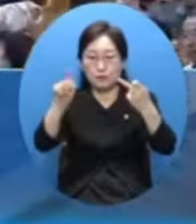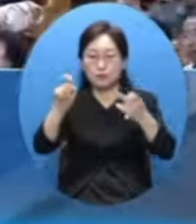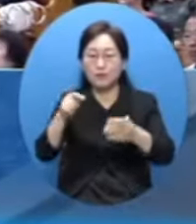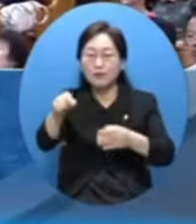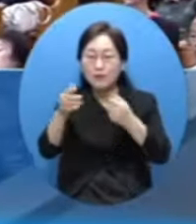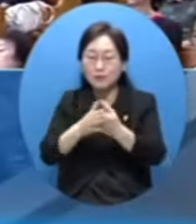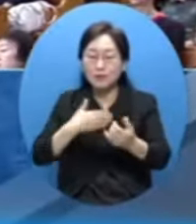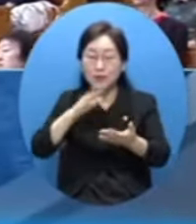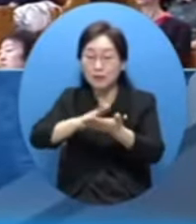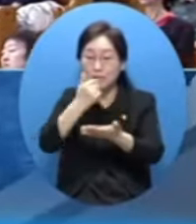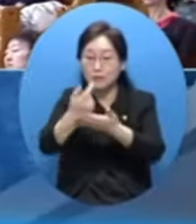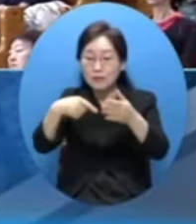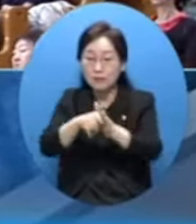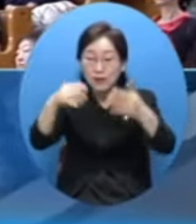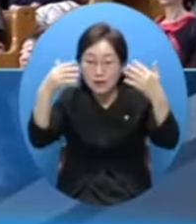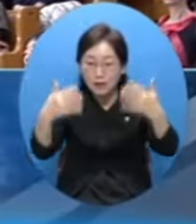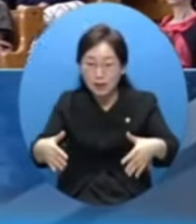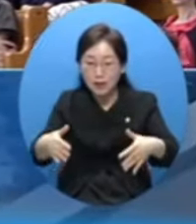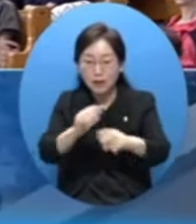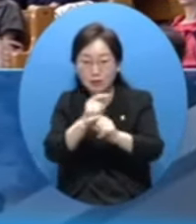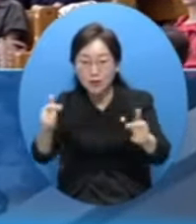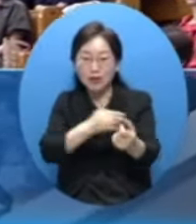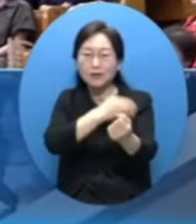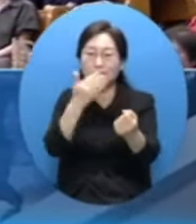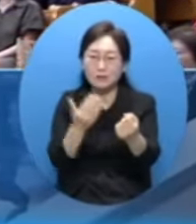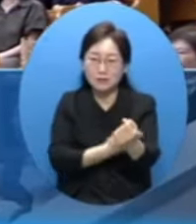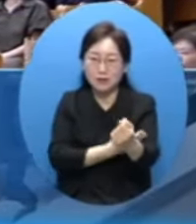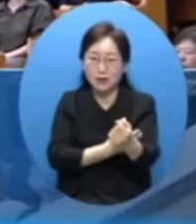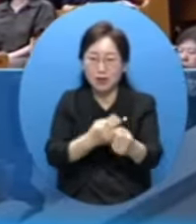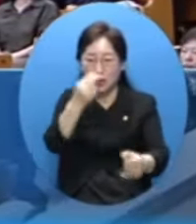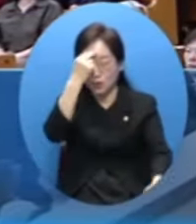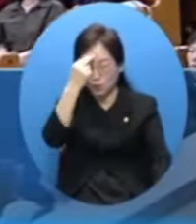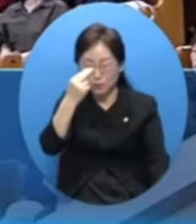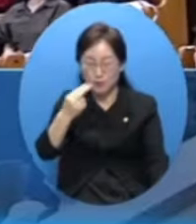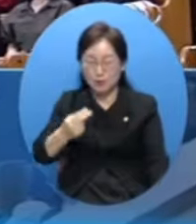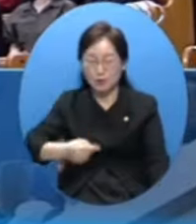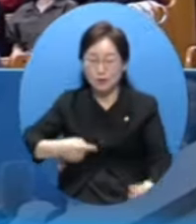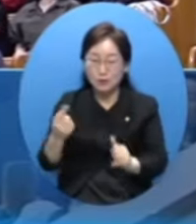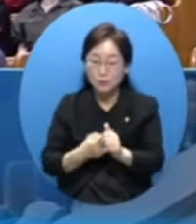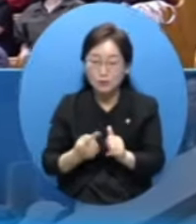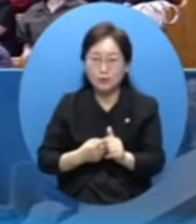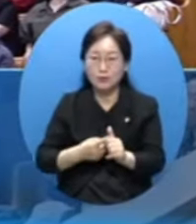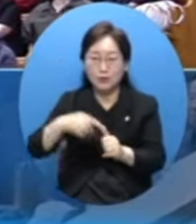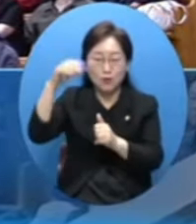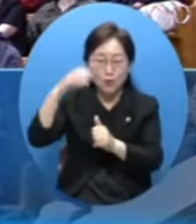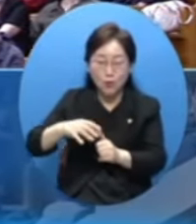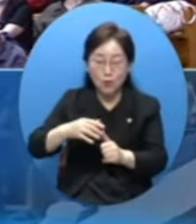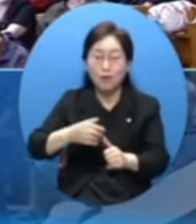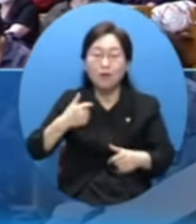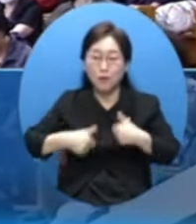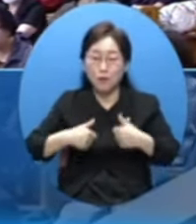내가 그리스도를 위하여 약한 것들과 능력과 궁핍과 박해와 공고를 기뻐하노니 이는 내가